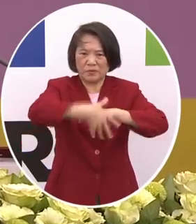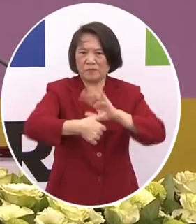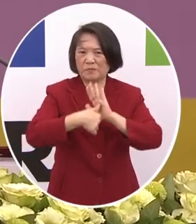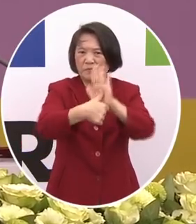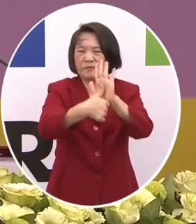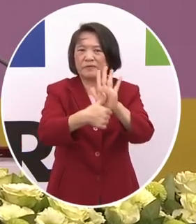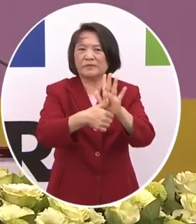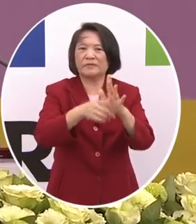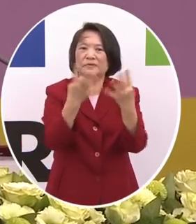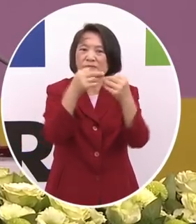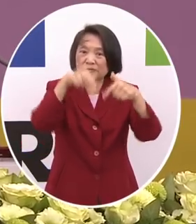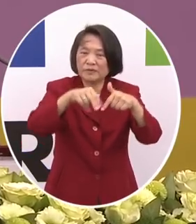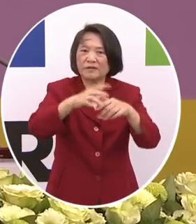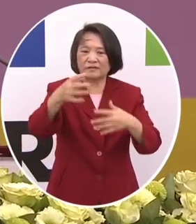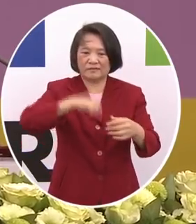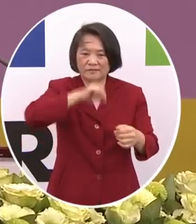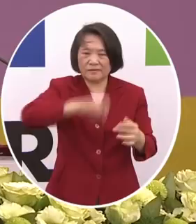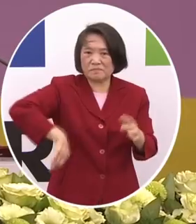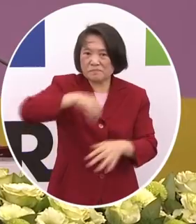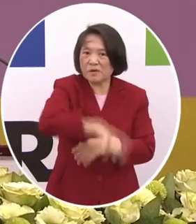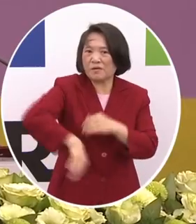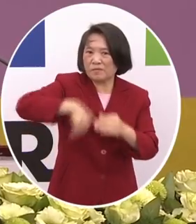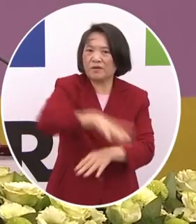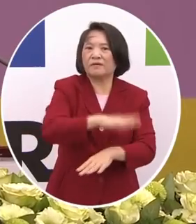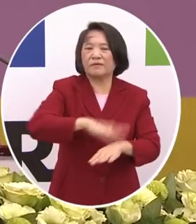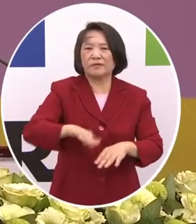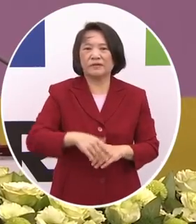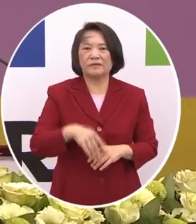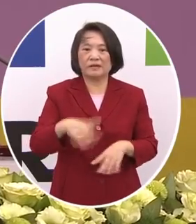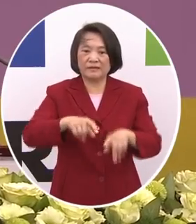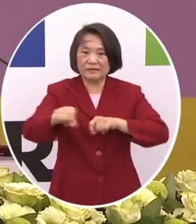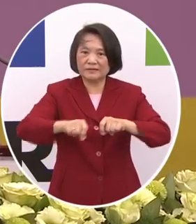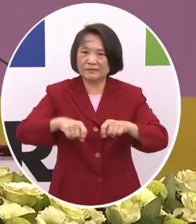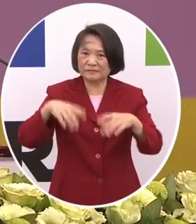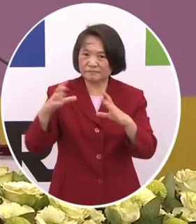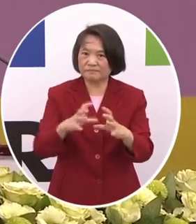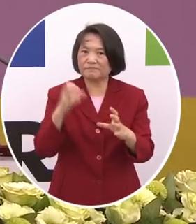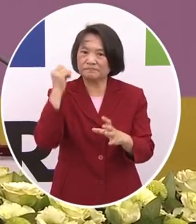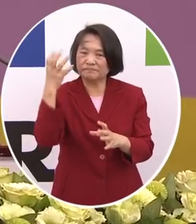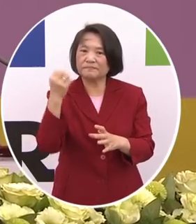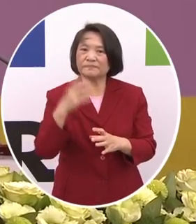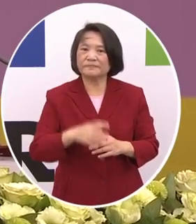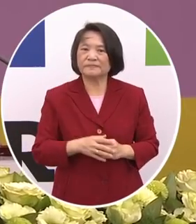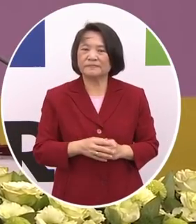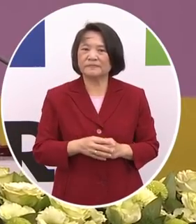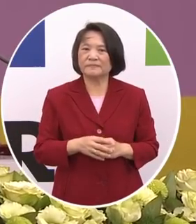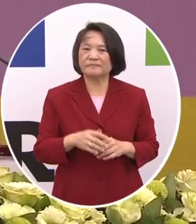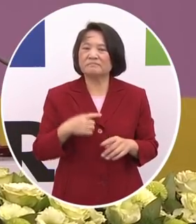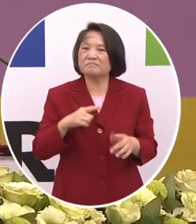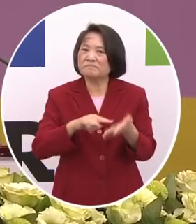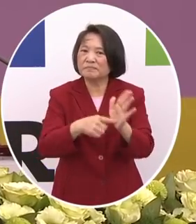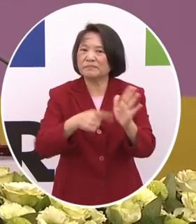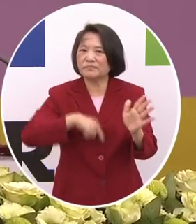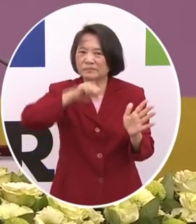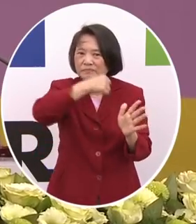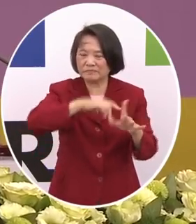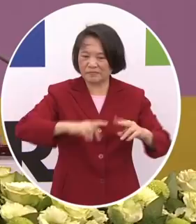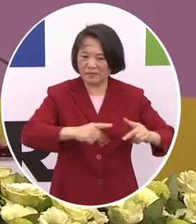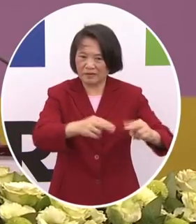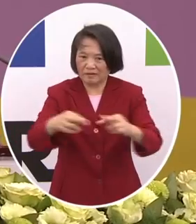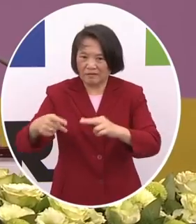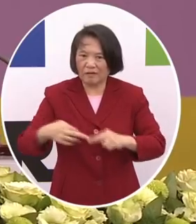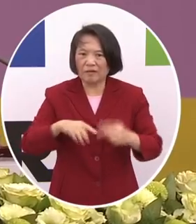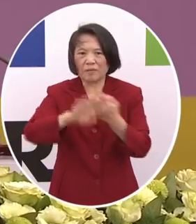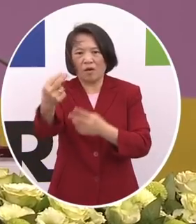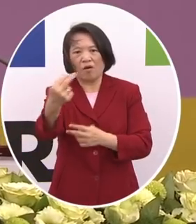心，有些是提出新的合作计划，这些代表了我们改善投资环境的成